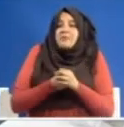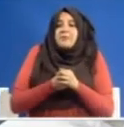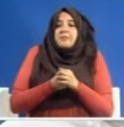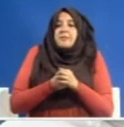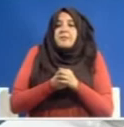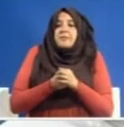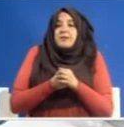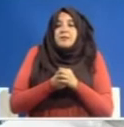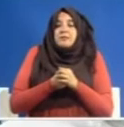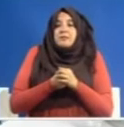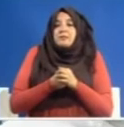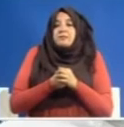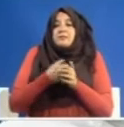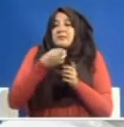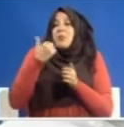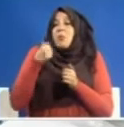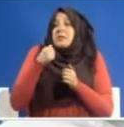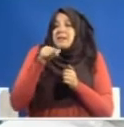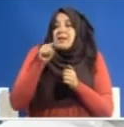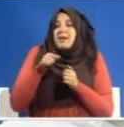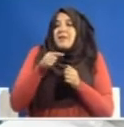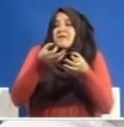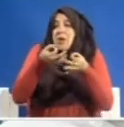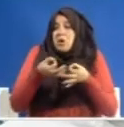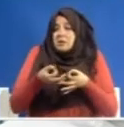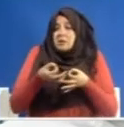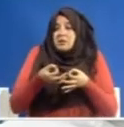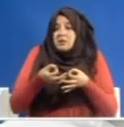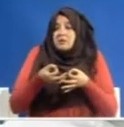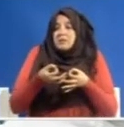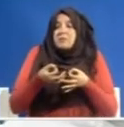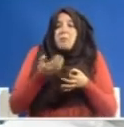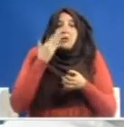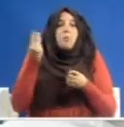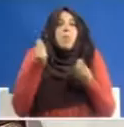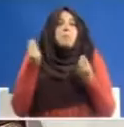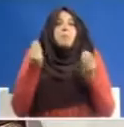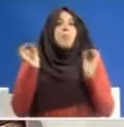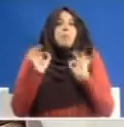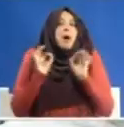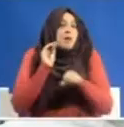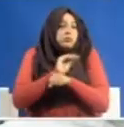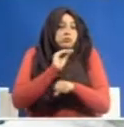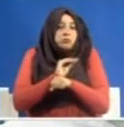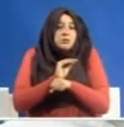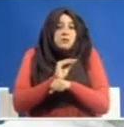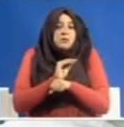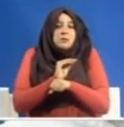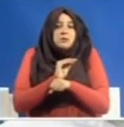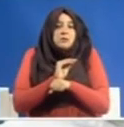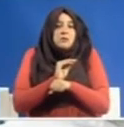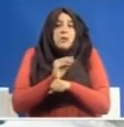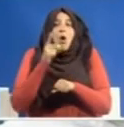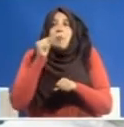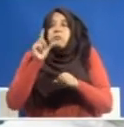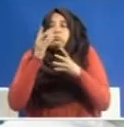شرعا، الضرر قد يكون ماديا كعدم الإنفاق، وهو الأمر المنصوص عليه في المادة